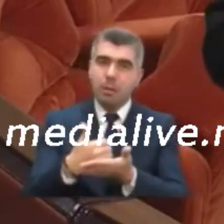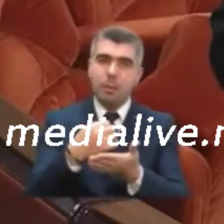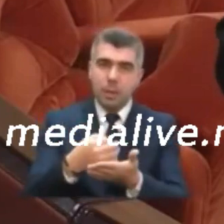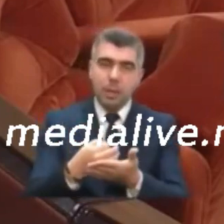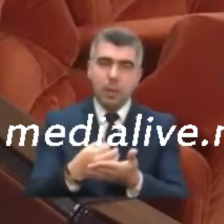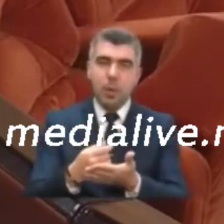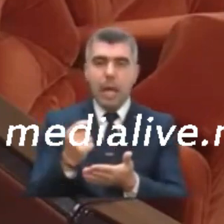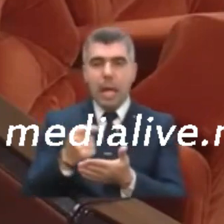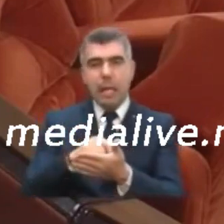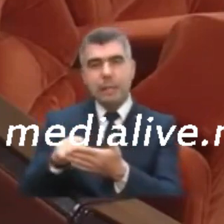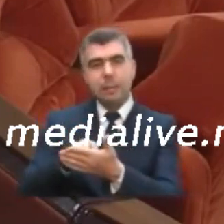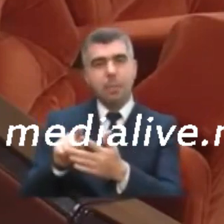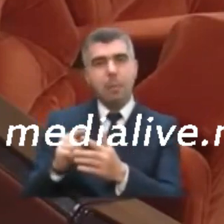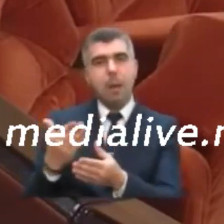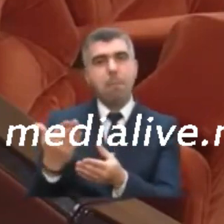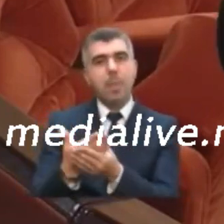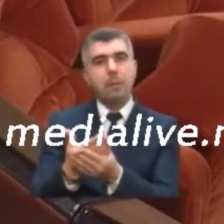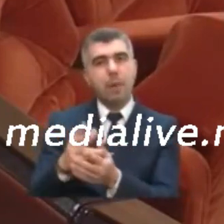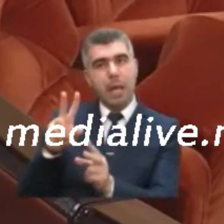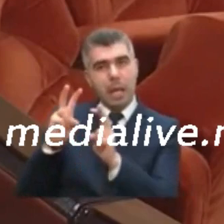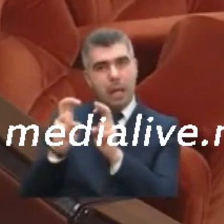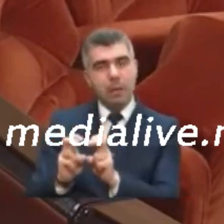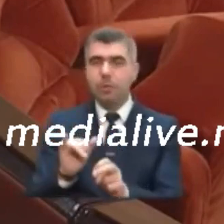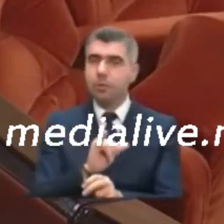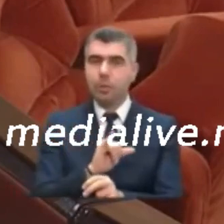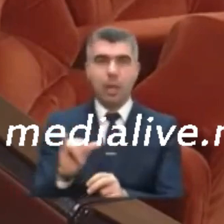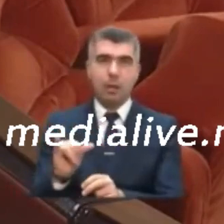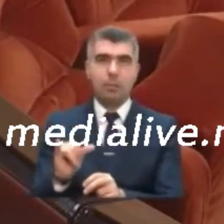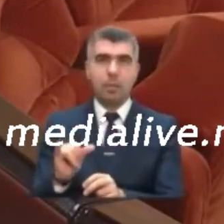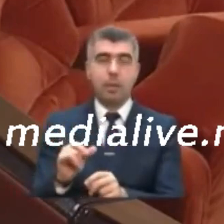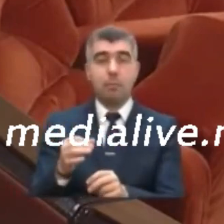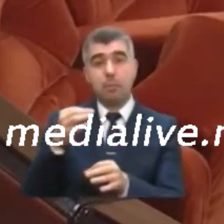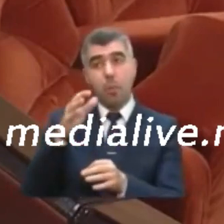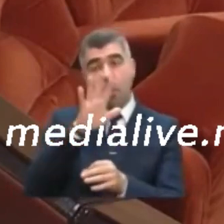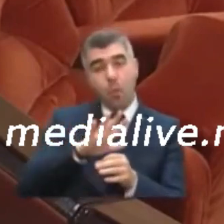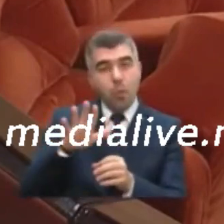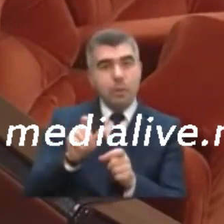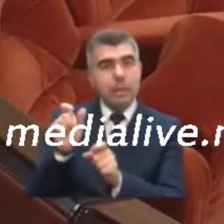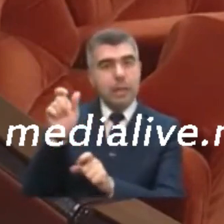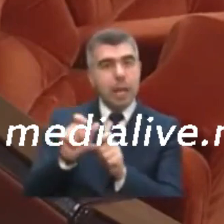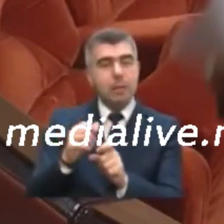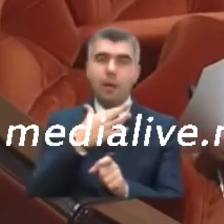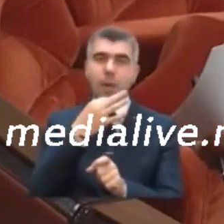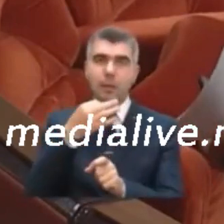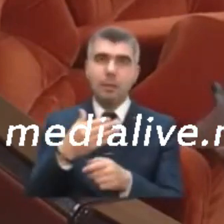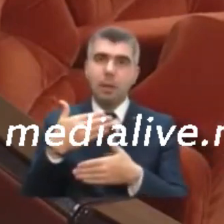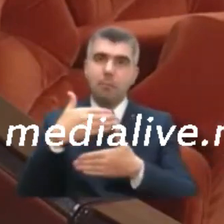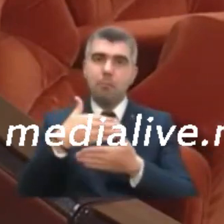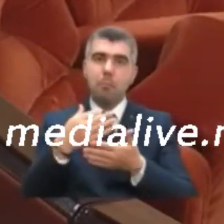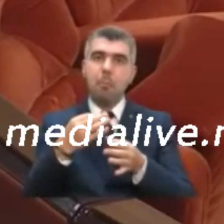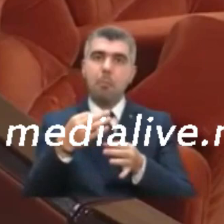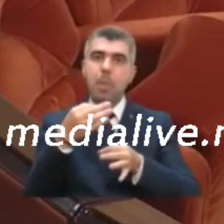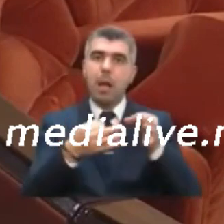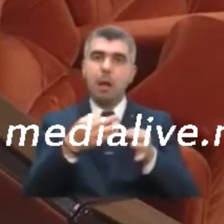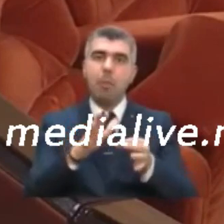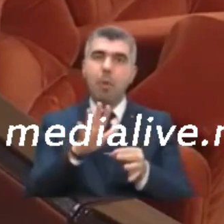شحال الملفات عندي ونقول لا لا قفل الملفات، هذا كلام ما كيتهضر. المواطن خصو توفر لي واحد المرفق عمومي. حنا كنسعوا الان الى غير نديروا بعدا